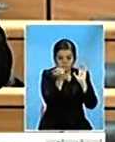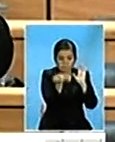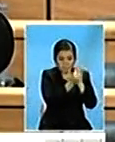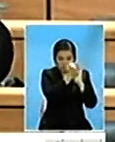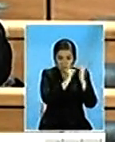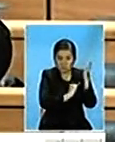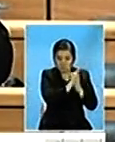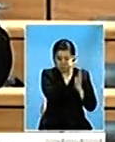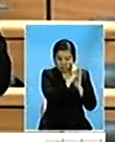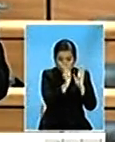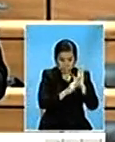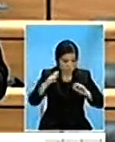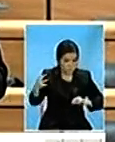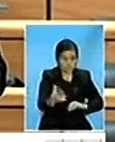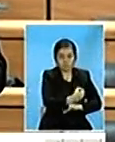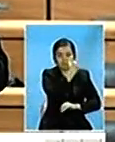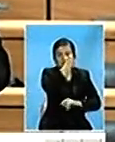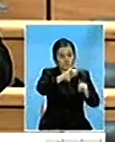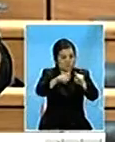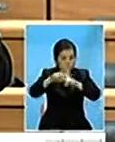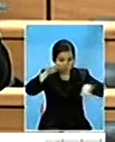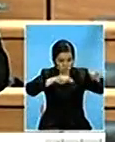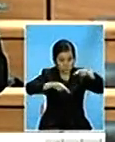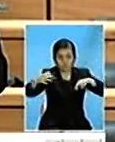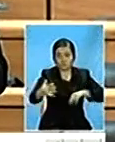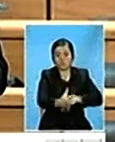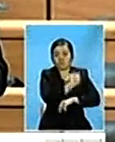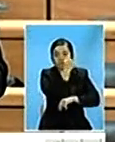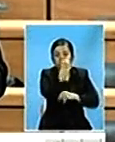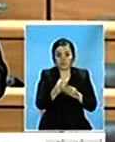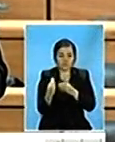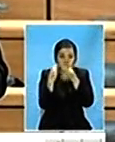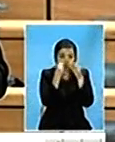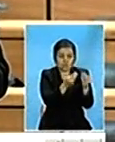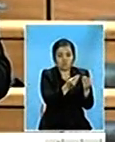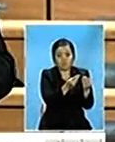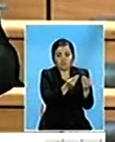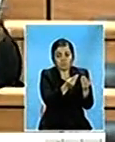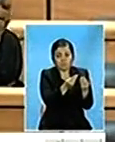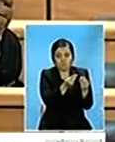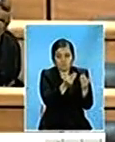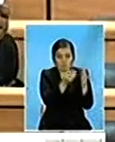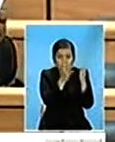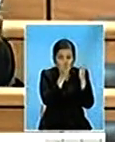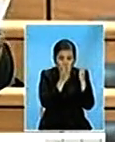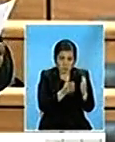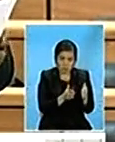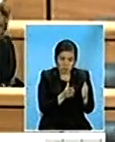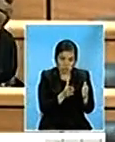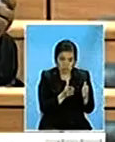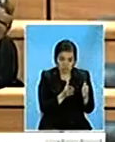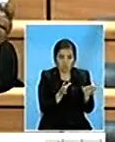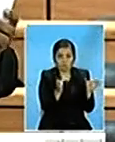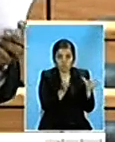อบมากลับมาให้ได้ทุกแปลงนะครับอย่าให้ไปตกอยู่ในมือของทั้ง